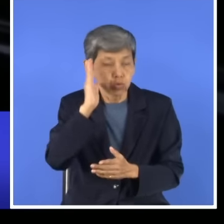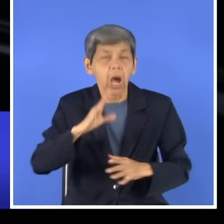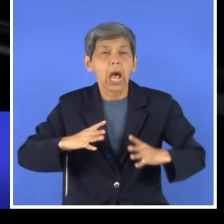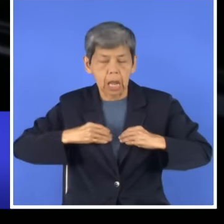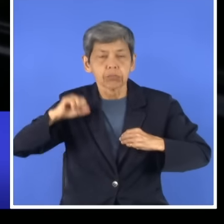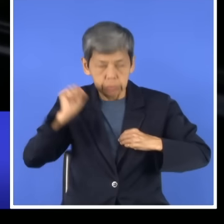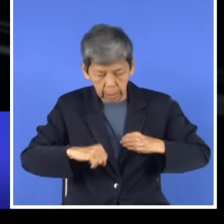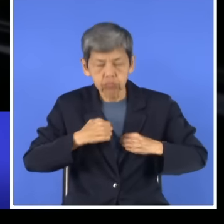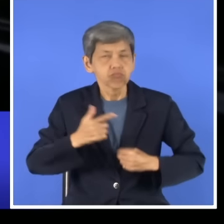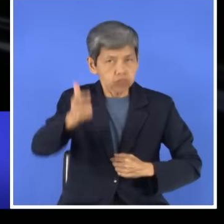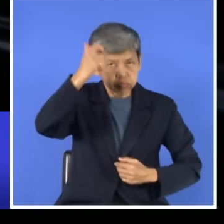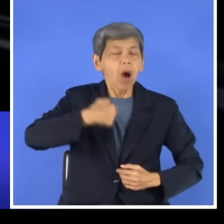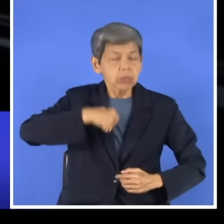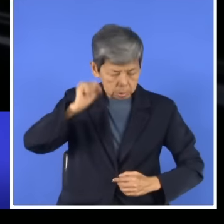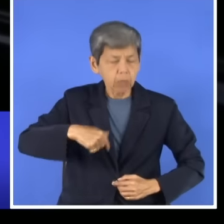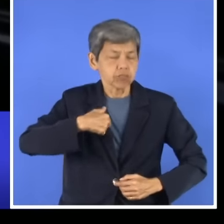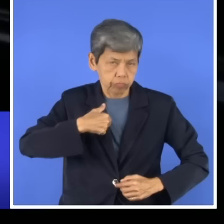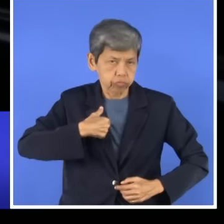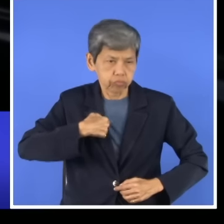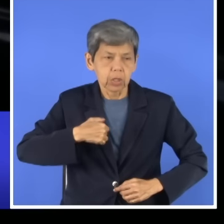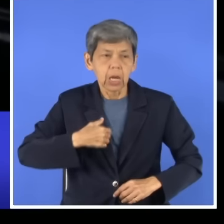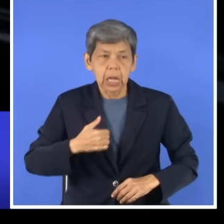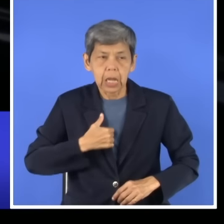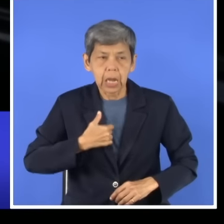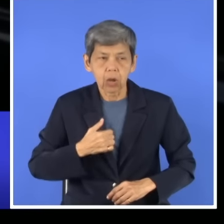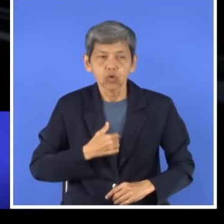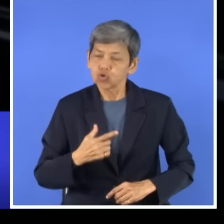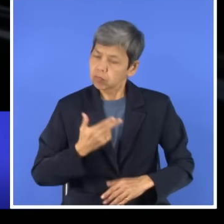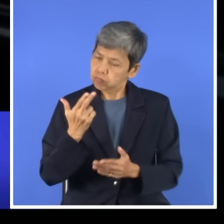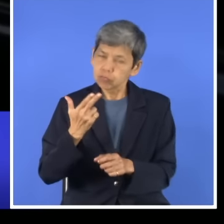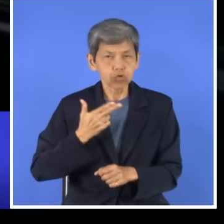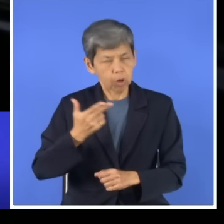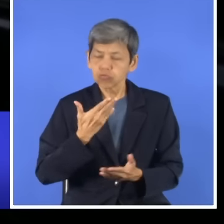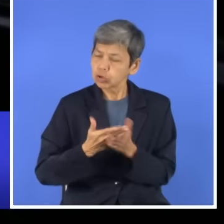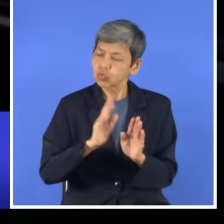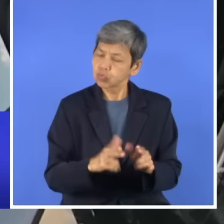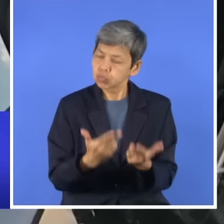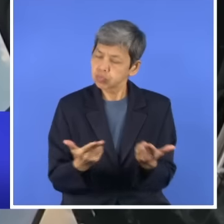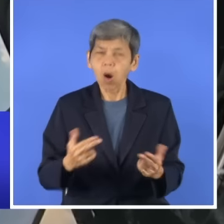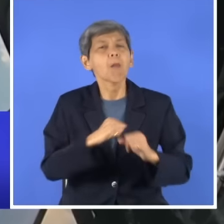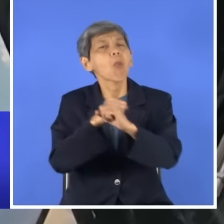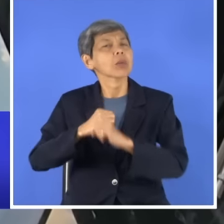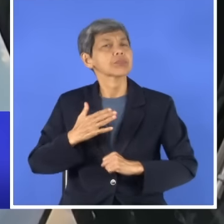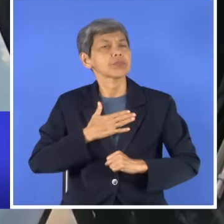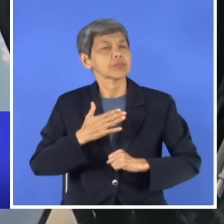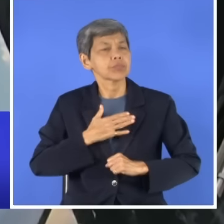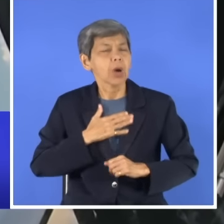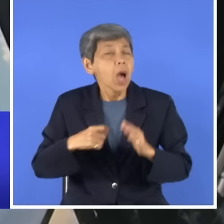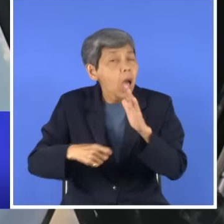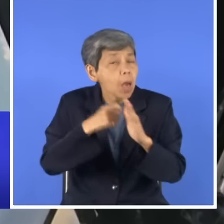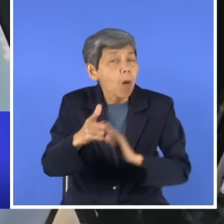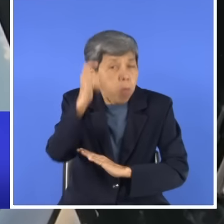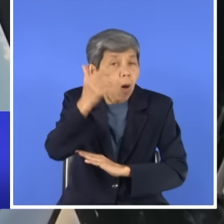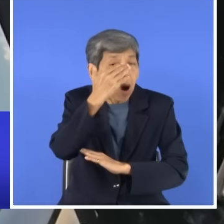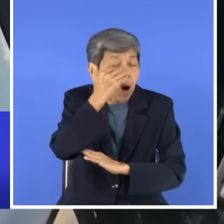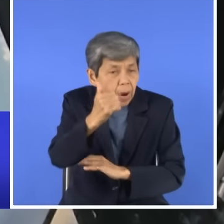ารภาพว่าเป็นคนลงมือยิงจริงๆยอมรับว่าตัวเองเป็นคนชื่นชอบอาวุธปืนซื้อมาไว้เนี่ยเอาไว้ป้องกันตัวส่วนสาเหตุที่ก่อเหตุ